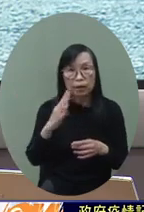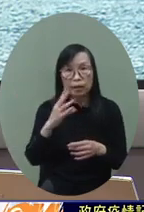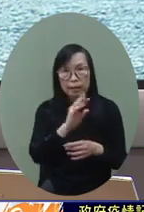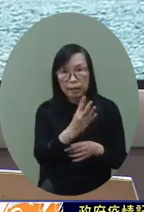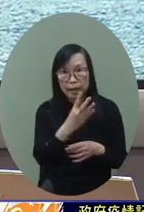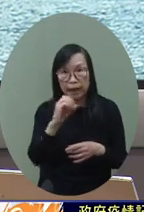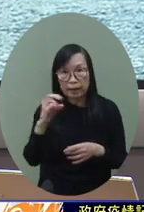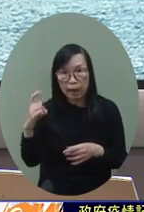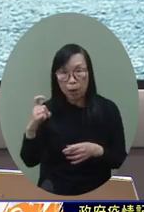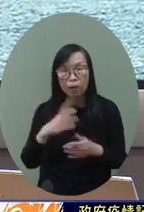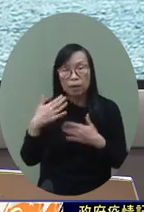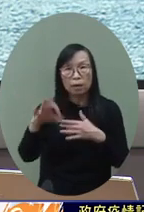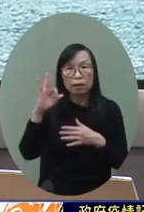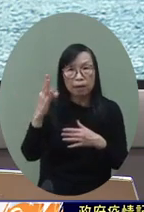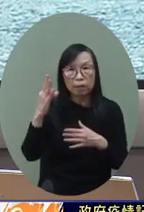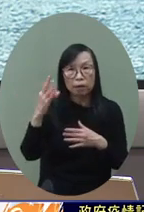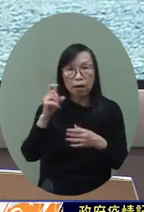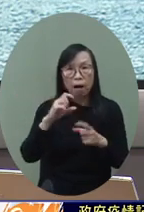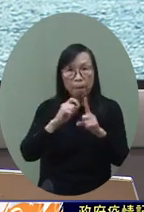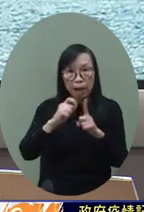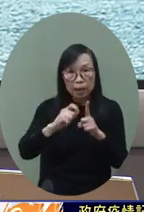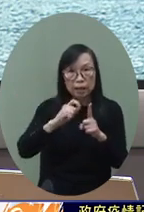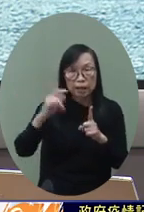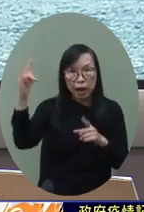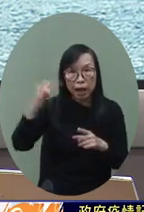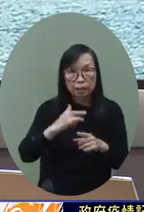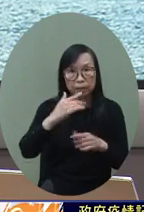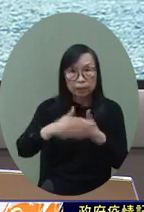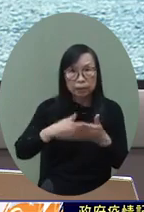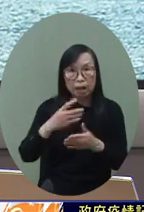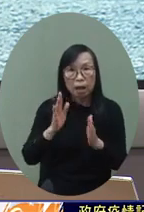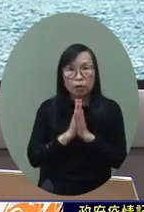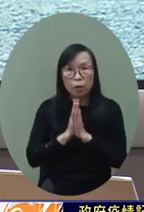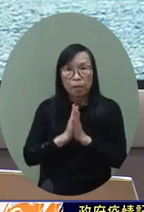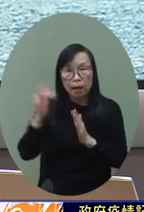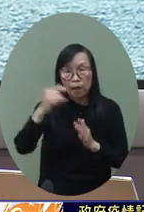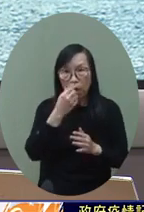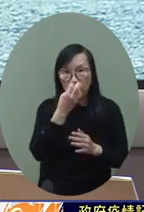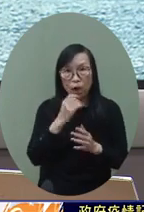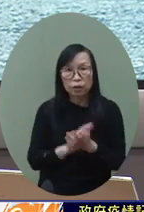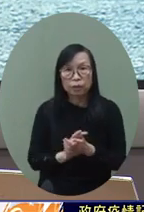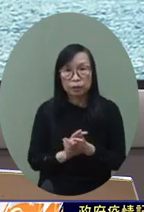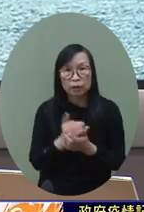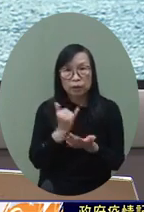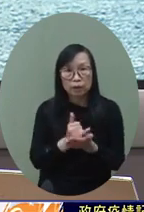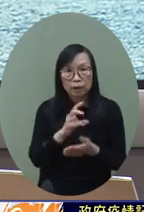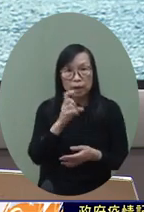RA409， 另外有3宗是巴基斯坦經杜拜來香港的人士，就